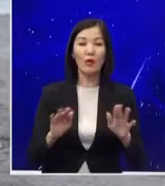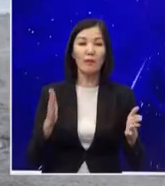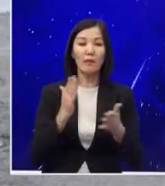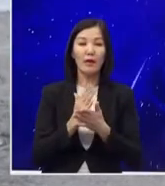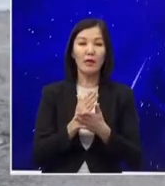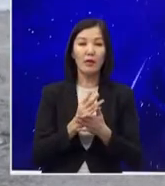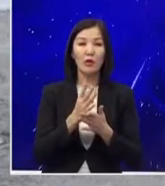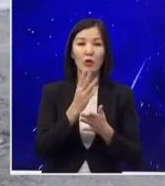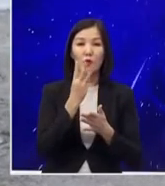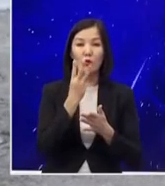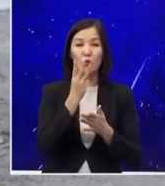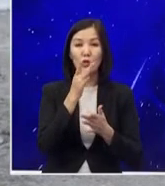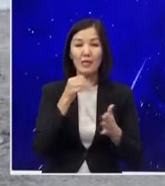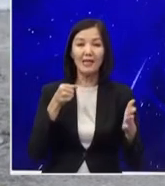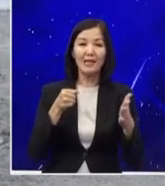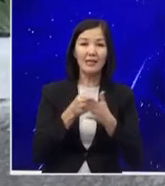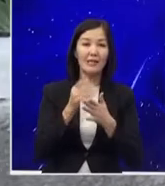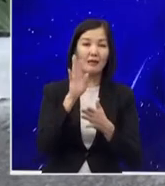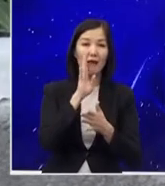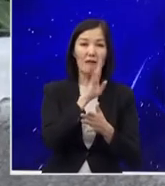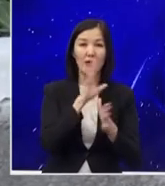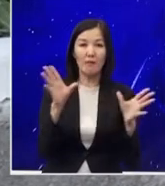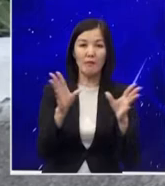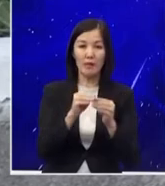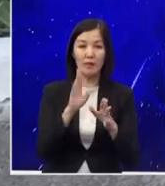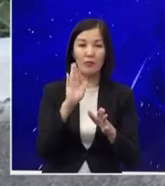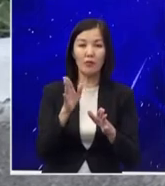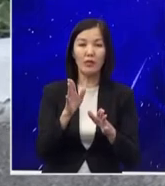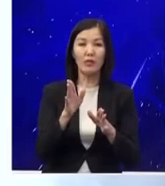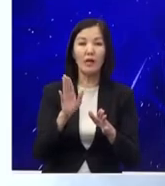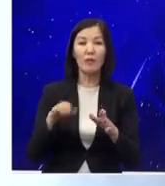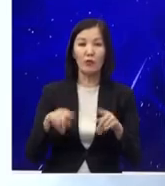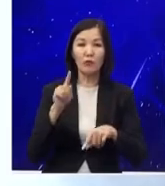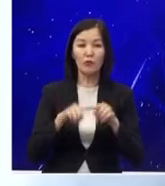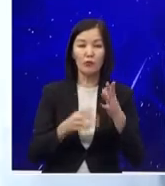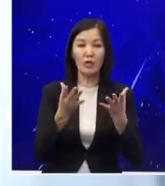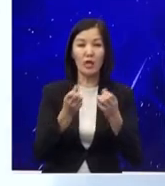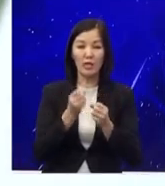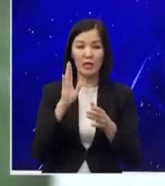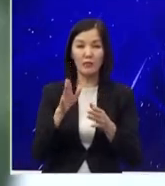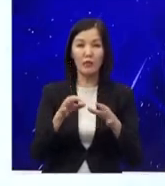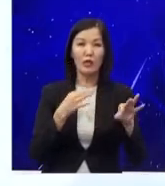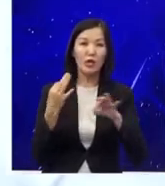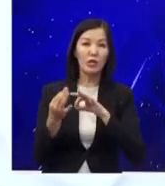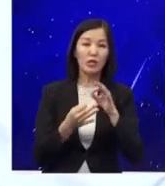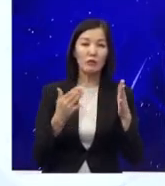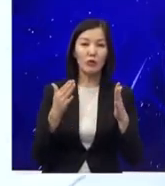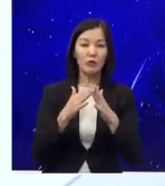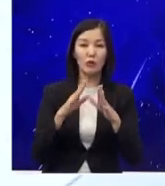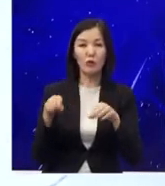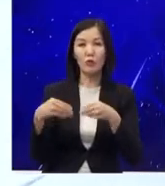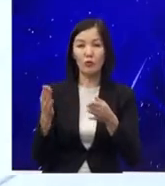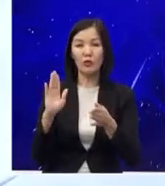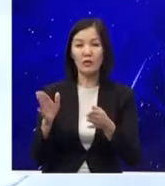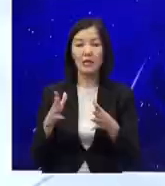3 жасқа дейін ғана аналарының жанында болады. Әрі қарай жақындар алып кетеді, немесе жетімдер үйіне жол тартады.